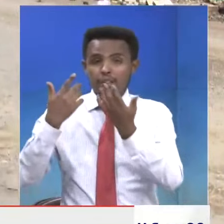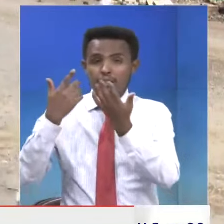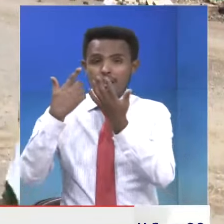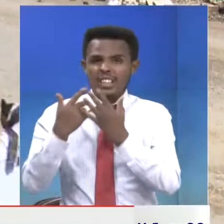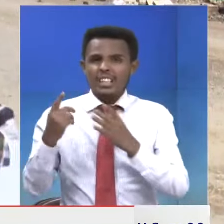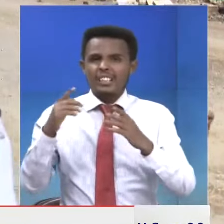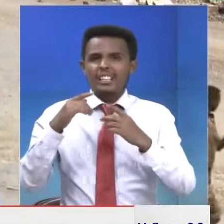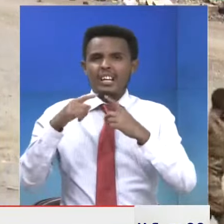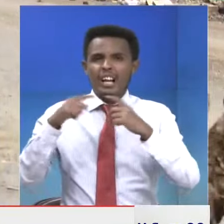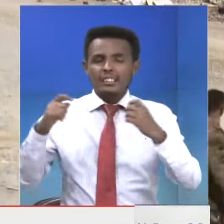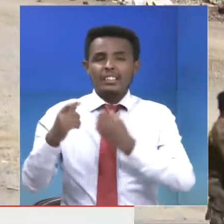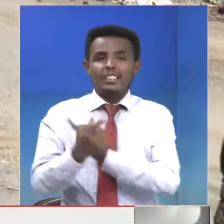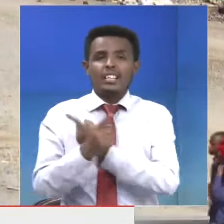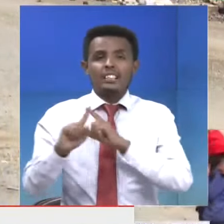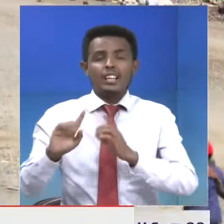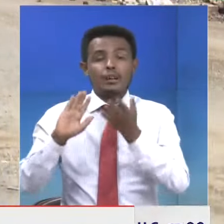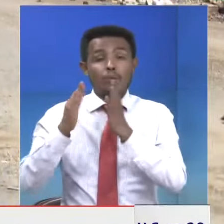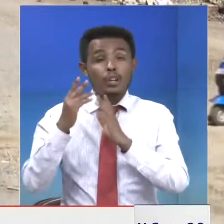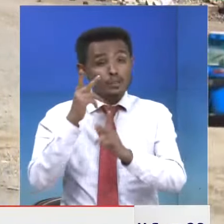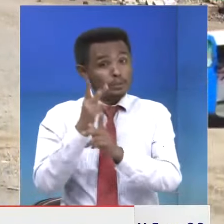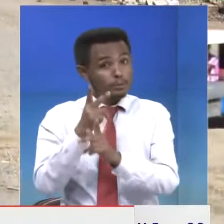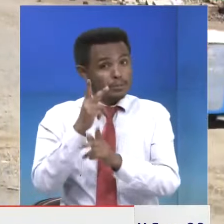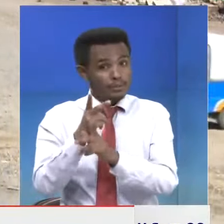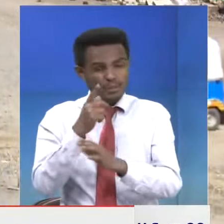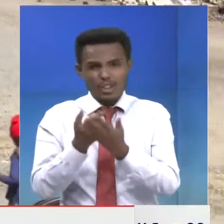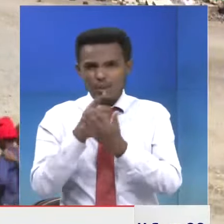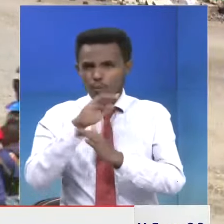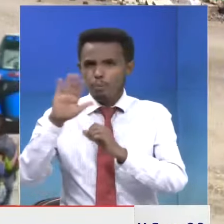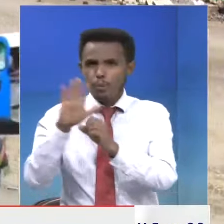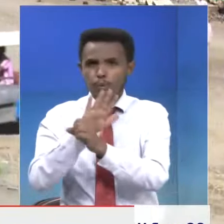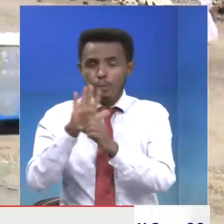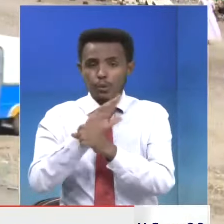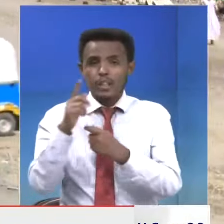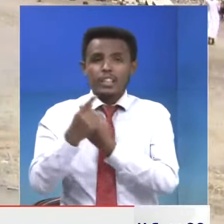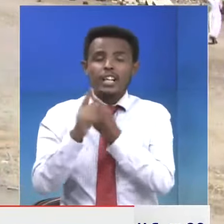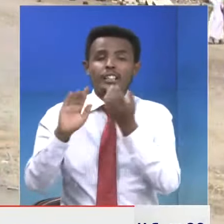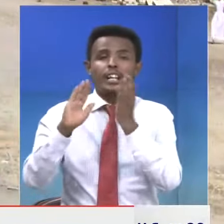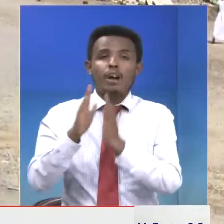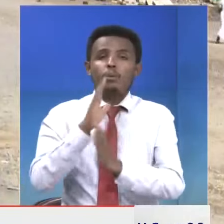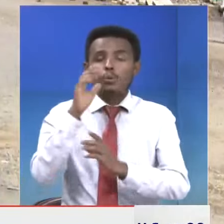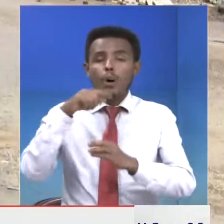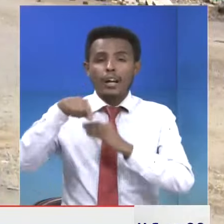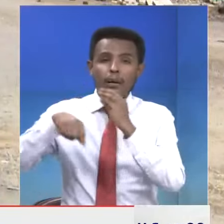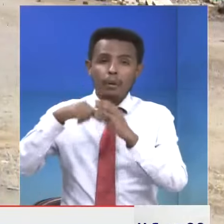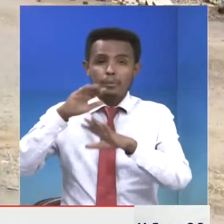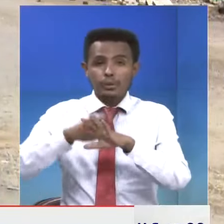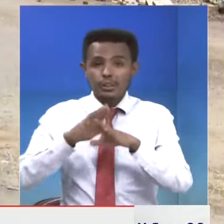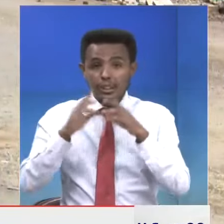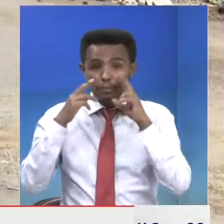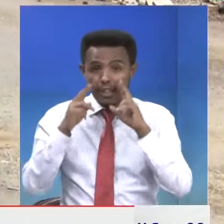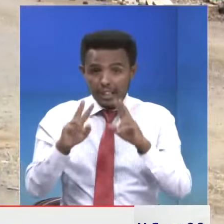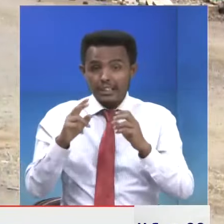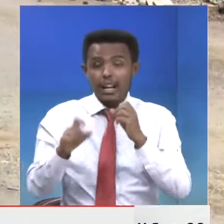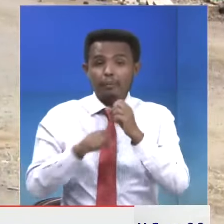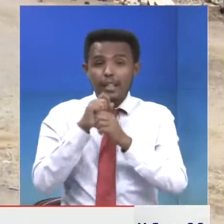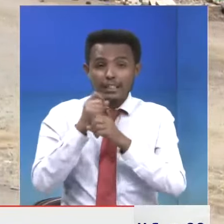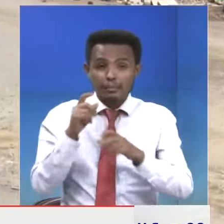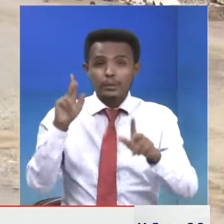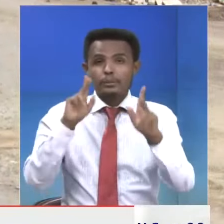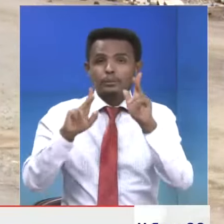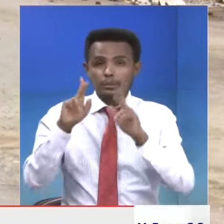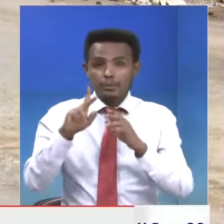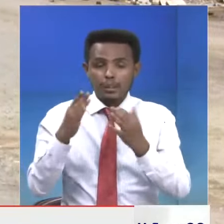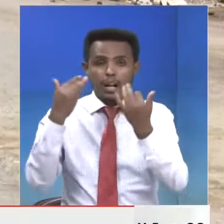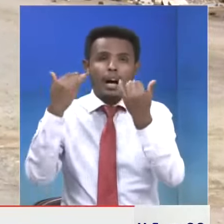ሆኖ ሙሉ በሙሉ ደግሞ ነፃ ያልወጡ አካባቢዎች አሉና አሁንም እነዚህ ሙሉ በሙሉ ነፃ ያልወጡ አካባቢዎች ላይ የሚመለከታቸው ዓለም አቀፍ ግብረሰናይ ድርጅቶች ዓለም